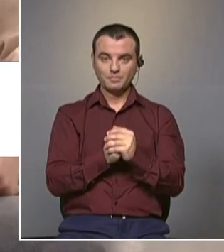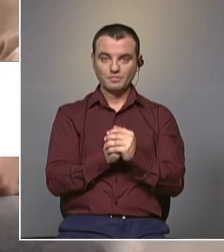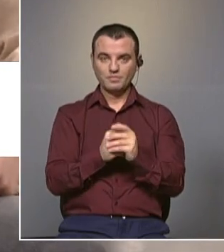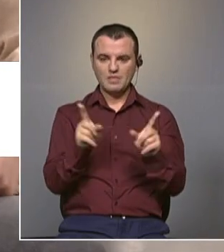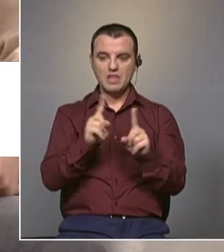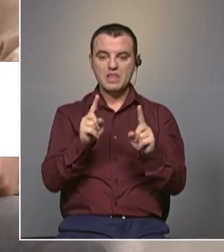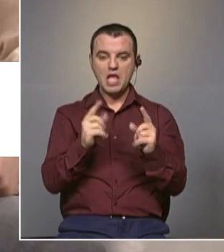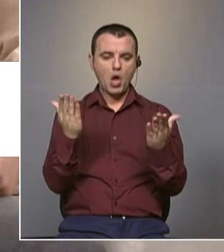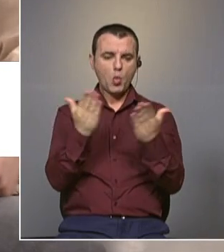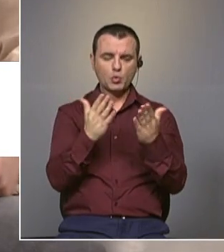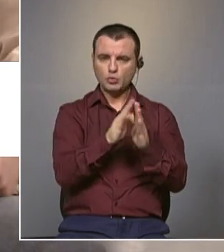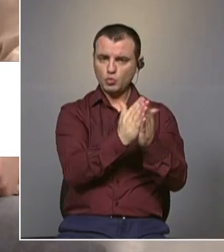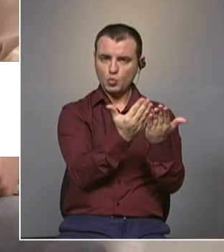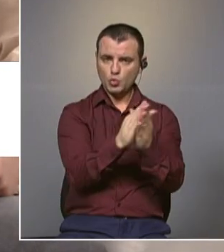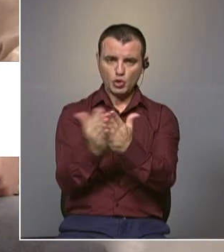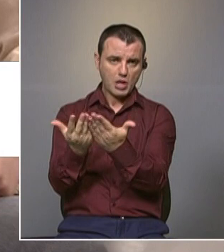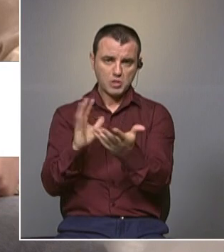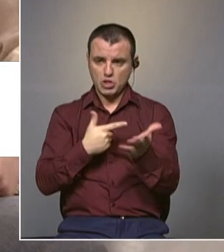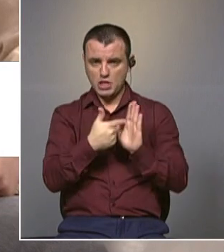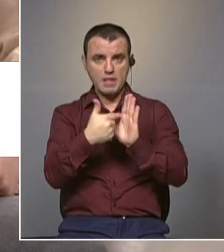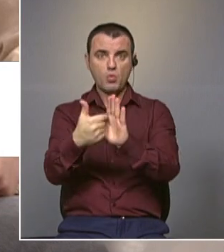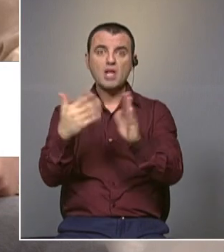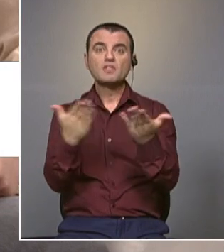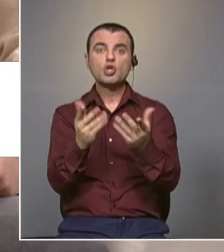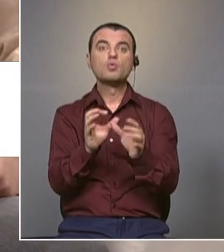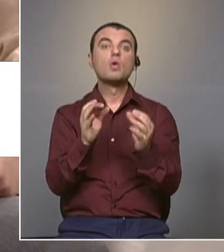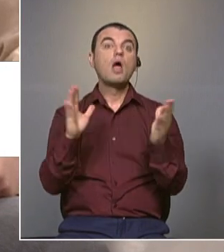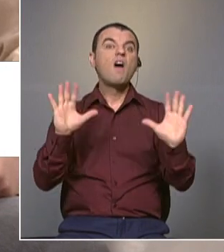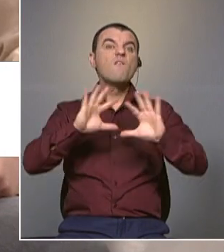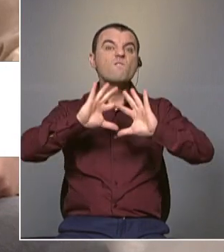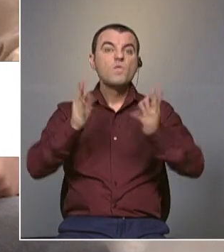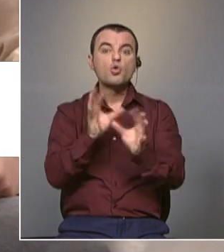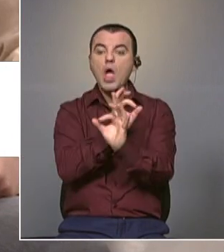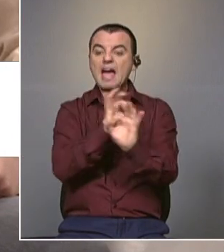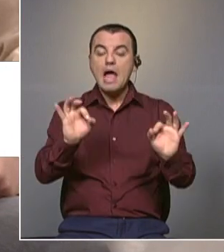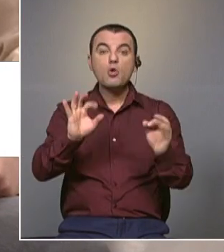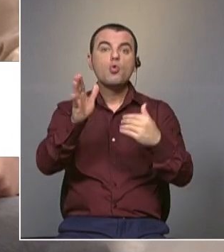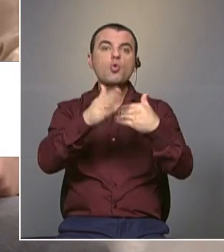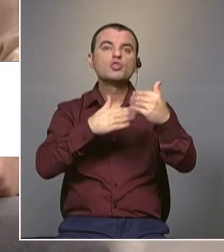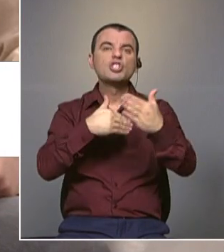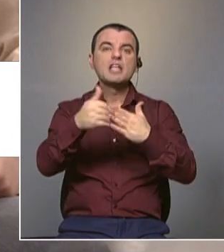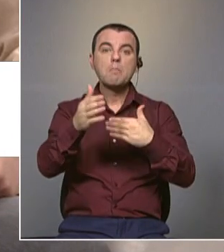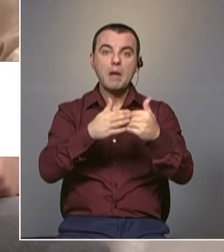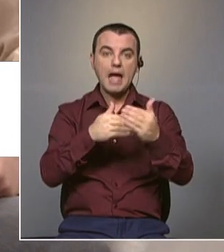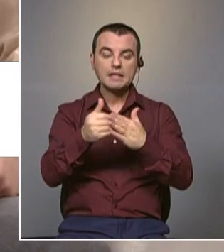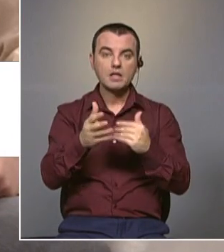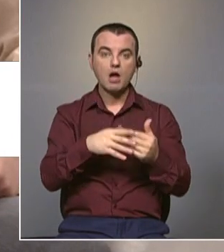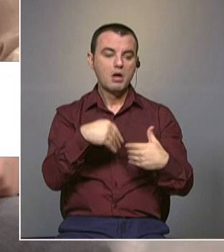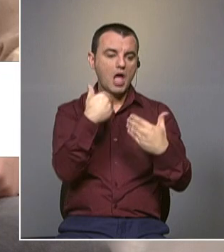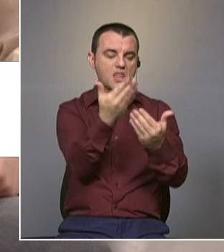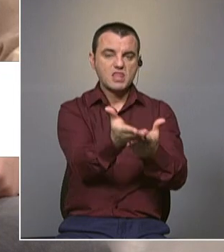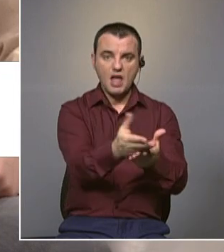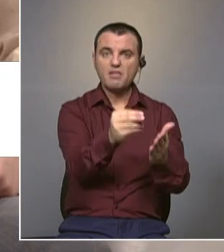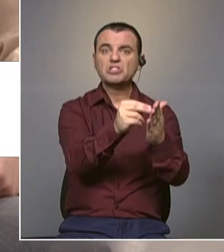Не учим от учебници или пък да ни показват нещо. Всичко е реално там. Учим чрез практика. Дават ни